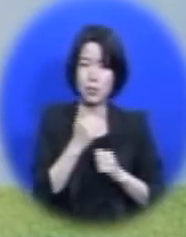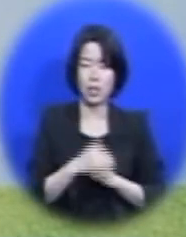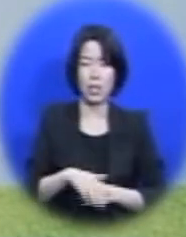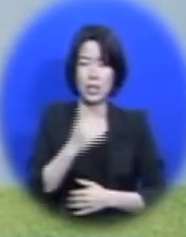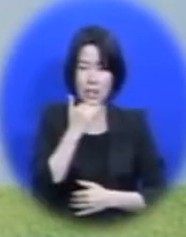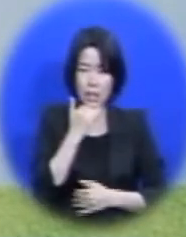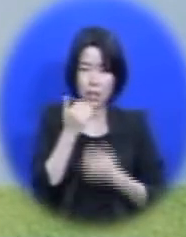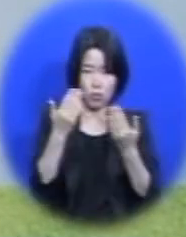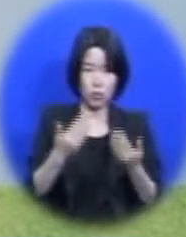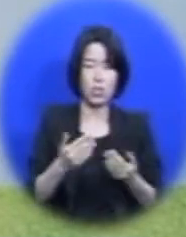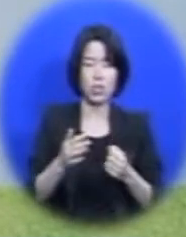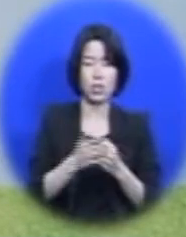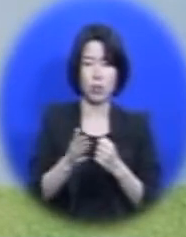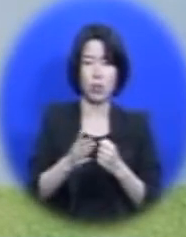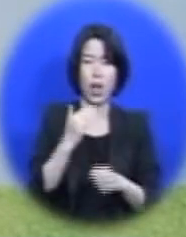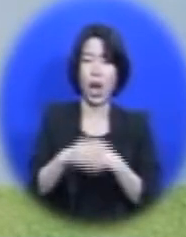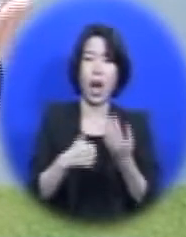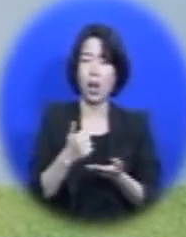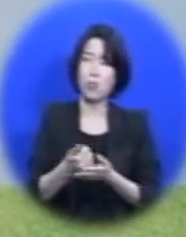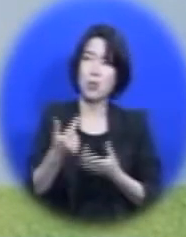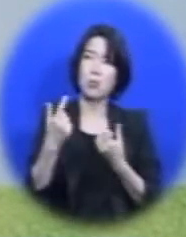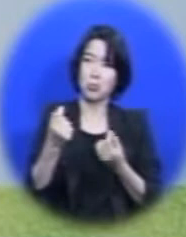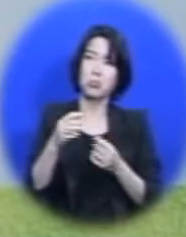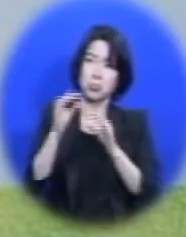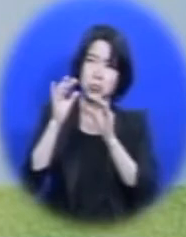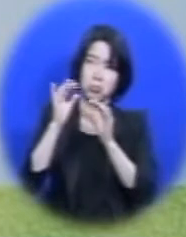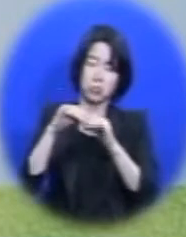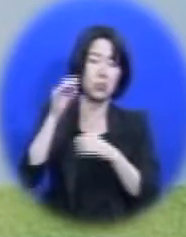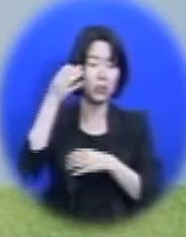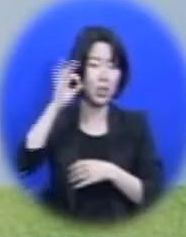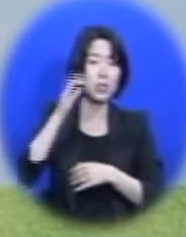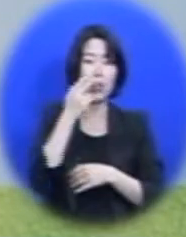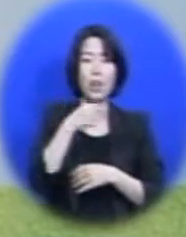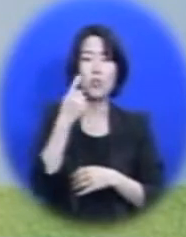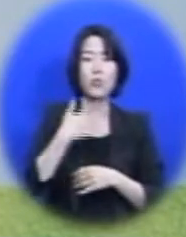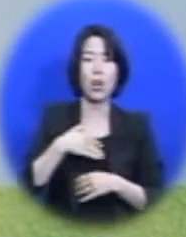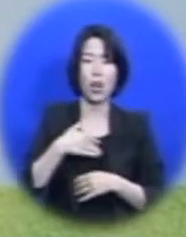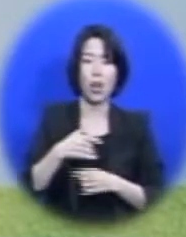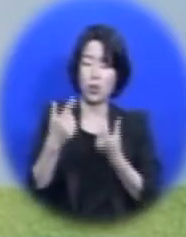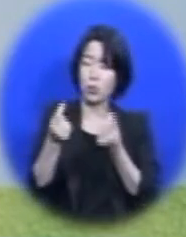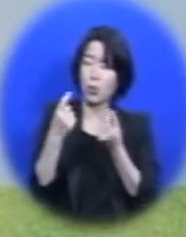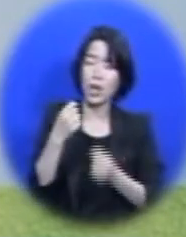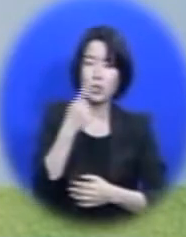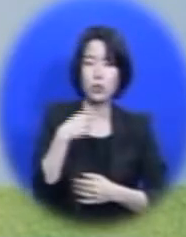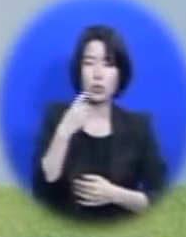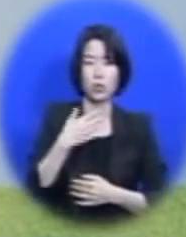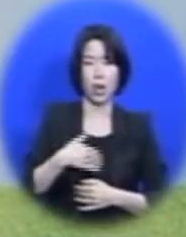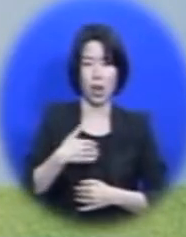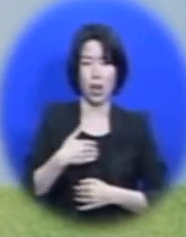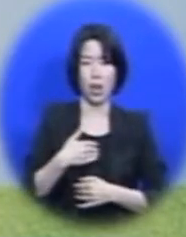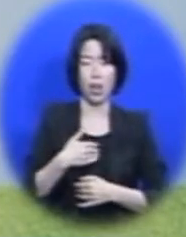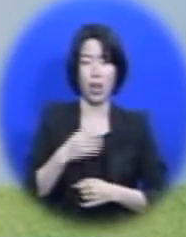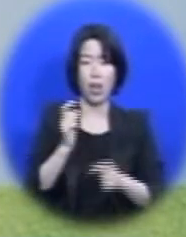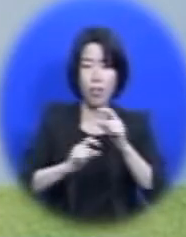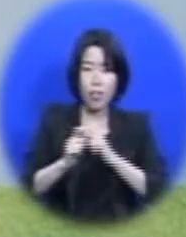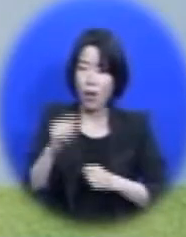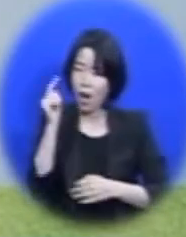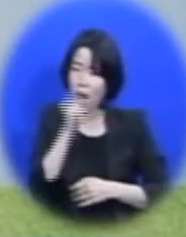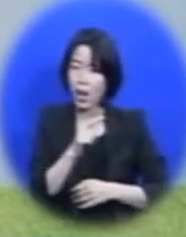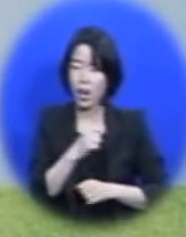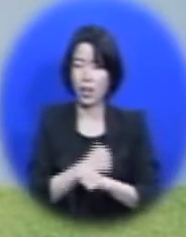기다려주시니까, 아니, 하나님도 그냥 동의하신 줄로 생각하고, 하나님도 똑같은 줄로 생각하고, 더